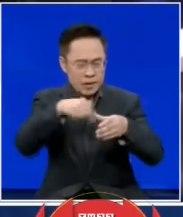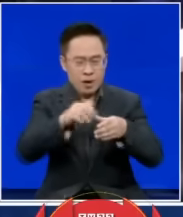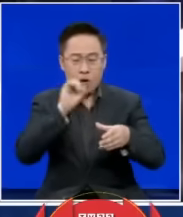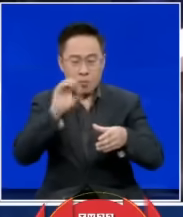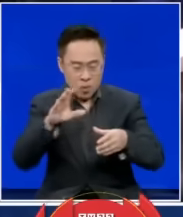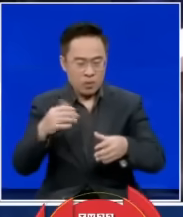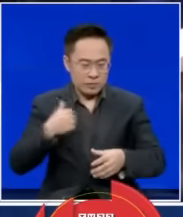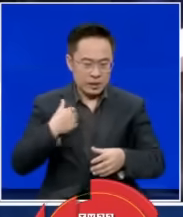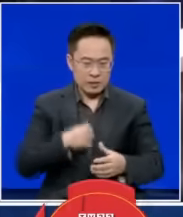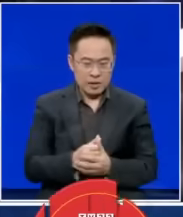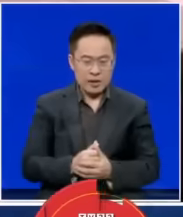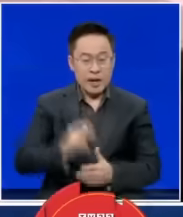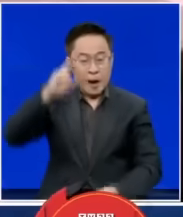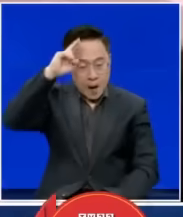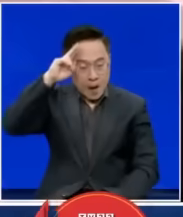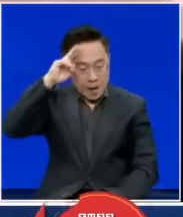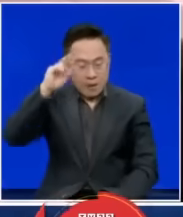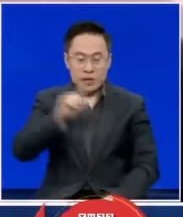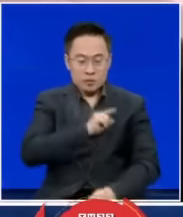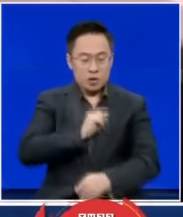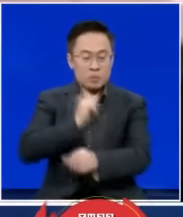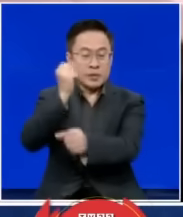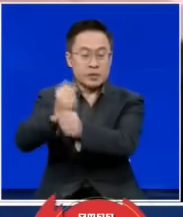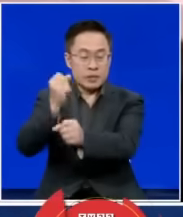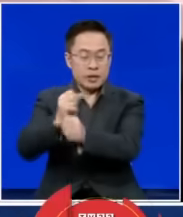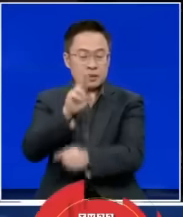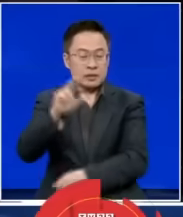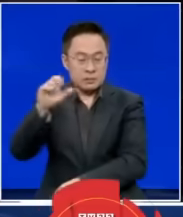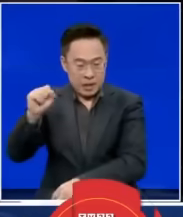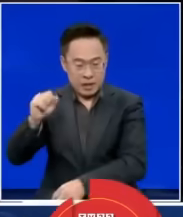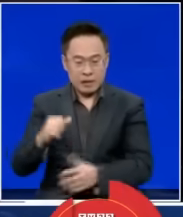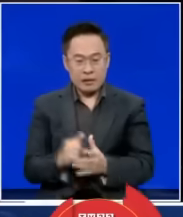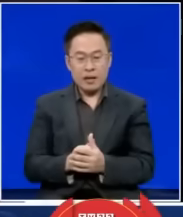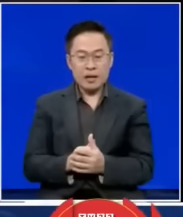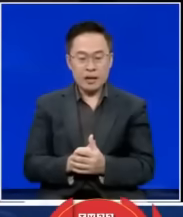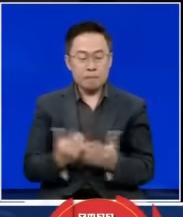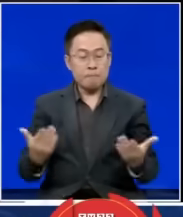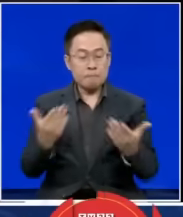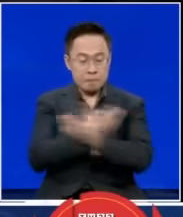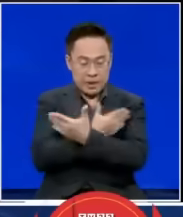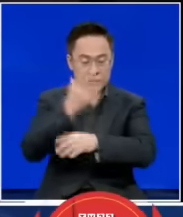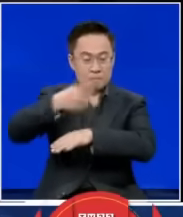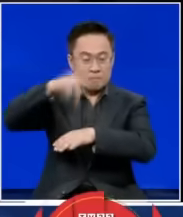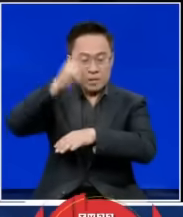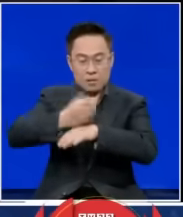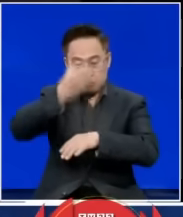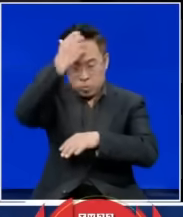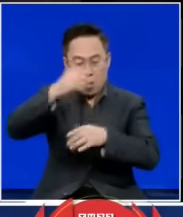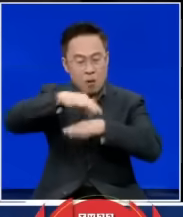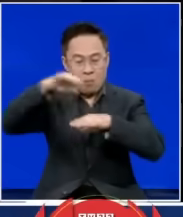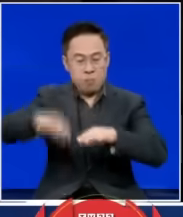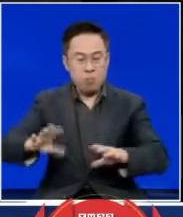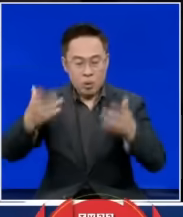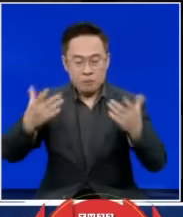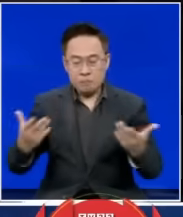ให้คุณหมอชนน่านกับคุณสุทินเองเนี่ยไปเดินเกมในสภามองไปถึงขั้นว่าจะมีการเปลี่ยนตัวประธานสภาด้วยเนี่ย